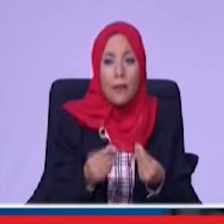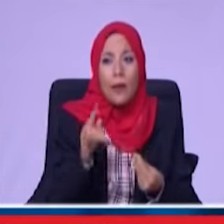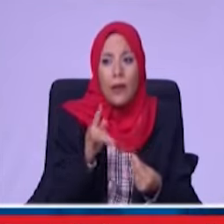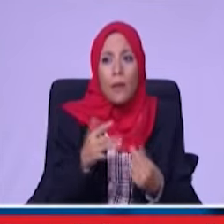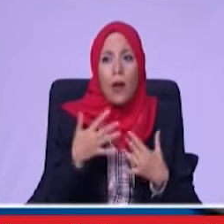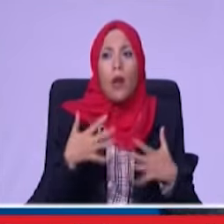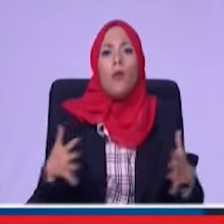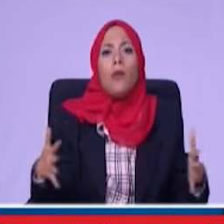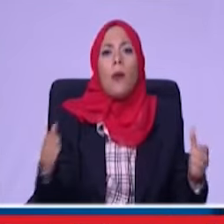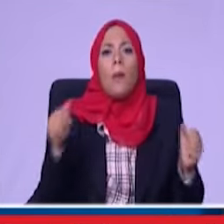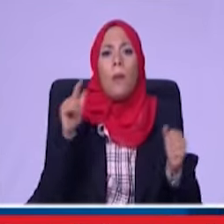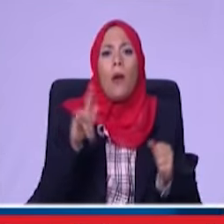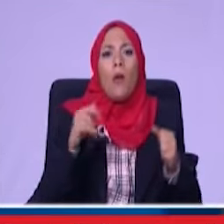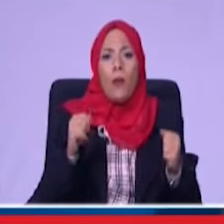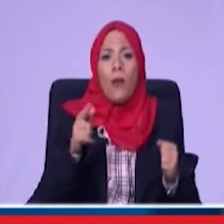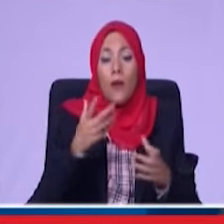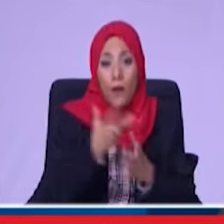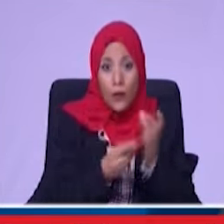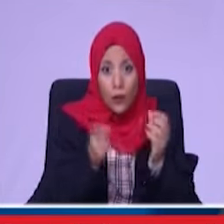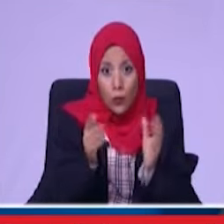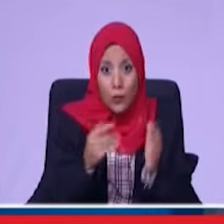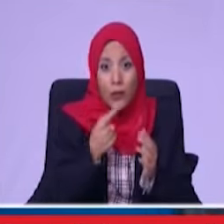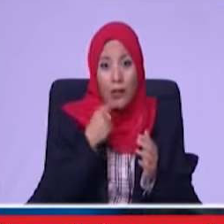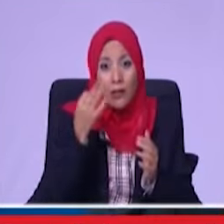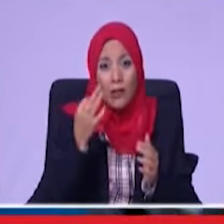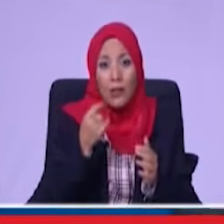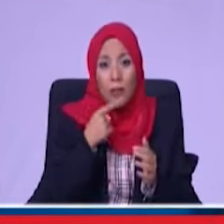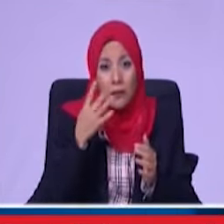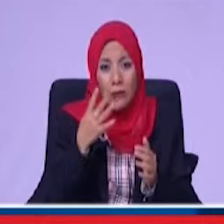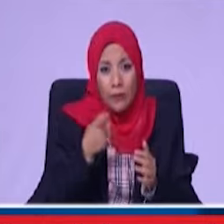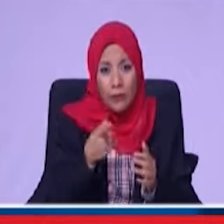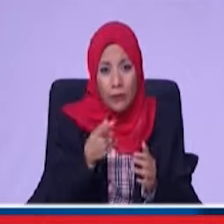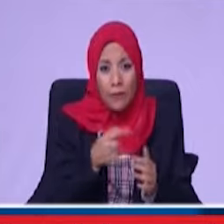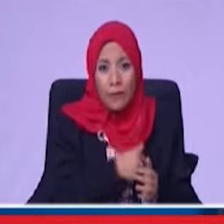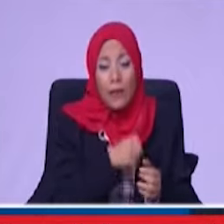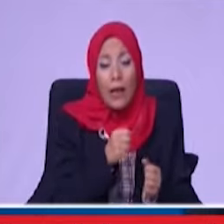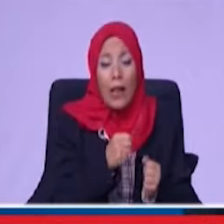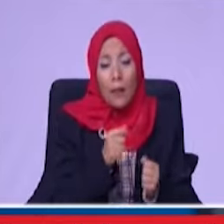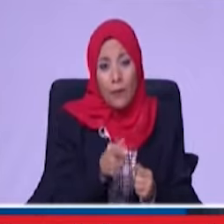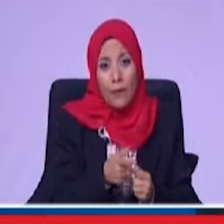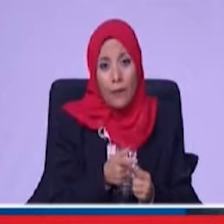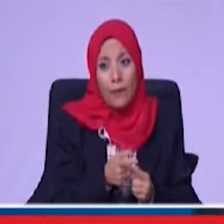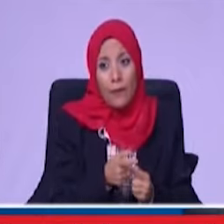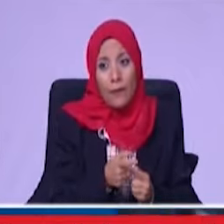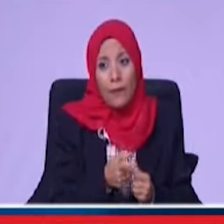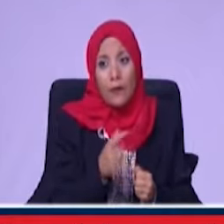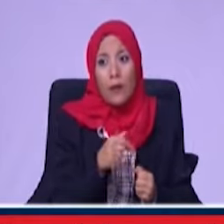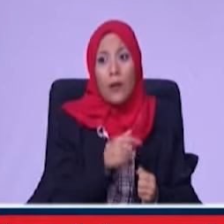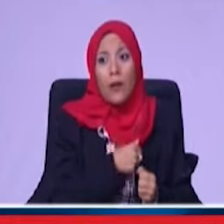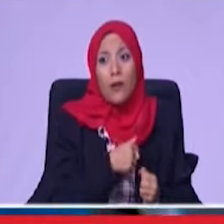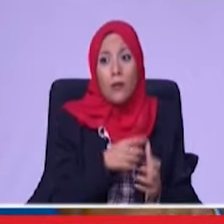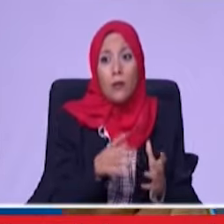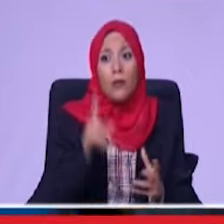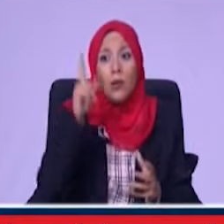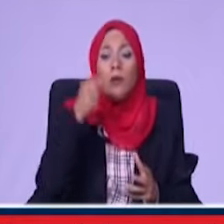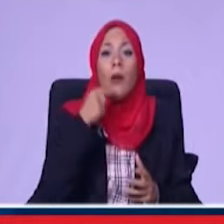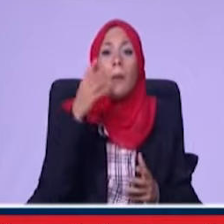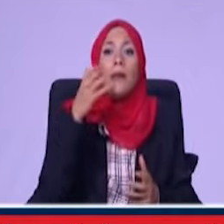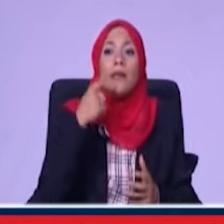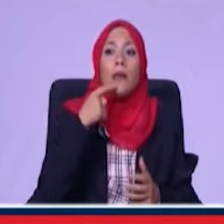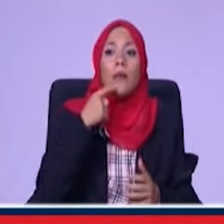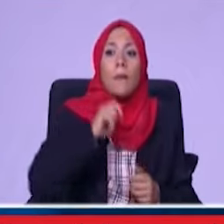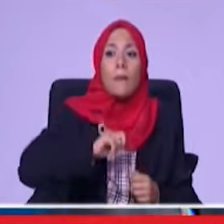قوي. فشوف الطفل الصغير اللي عنده 3-4 سنين تعلق قلب الأب بيه، وشوف تعلق قلب الأب بالابن اللي عنده 40 سنة اللي